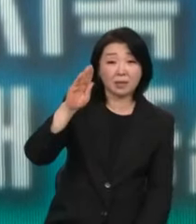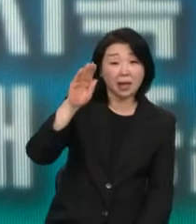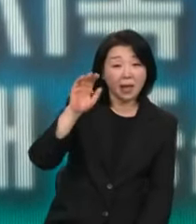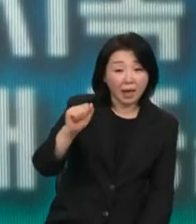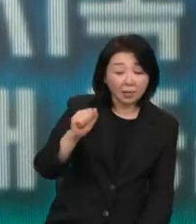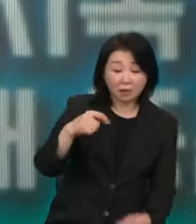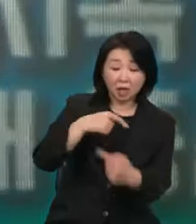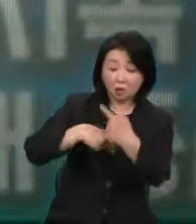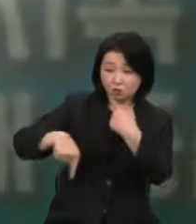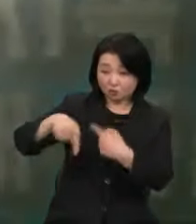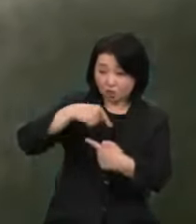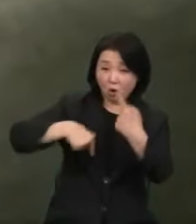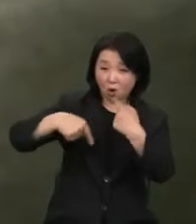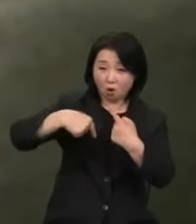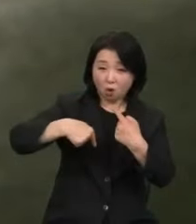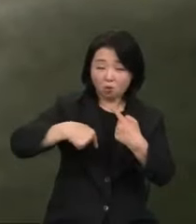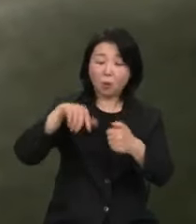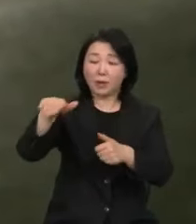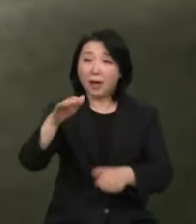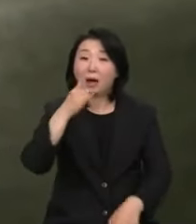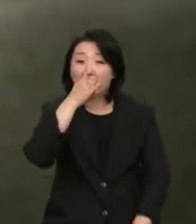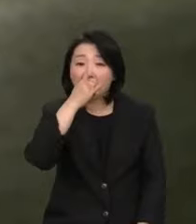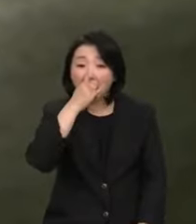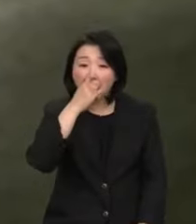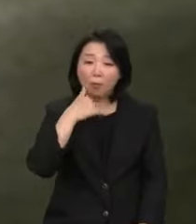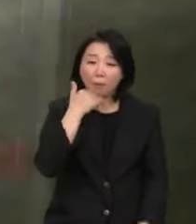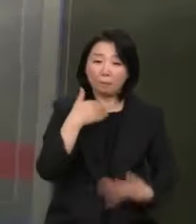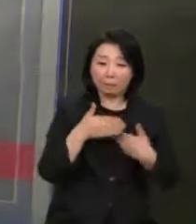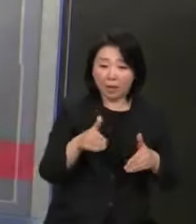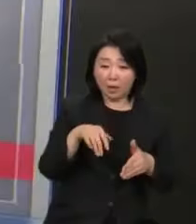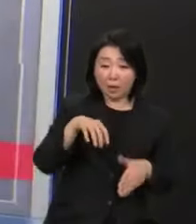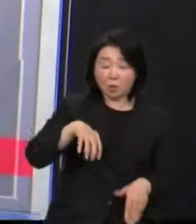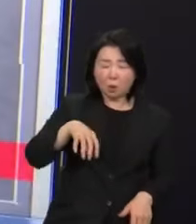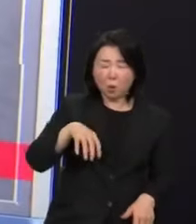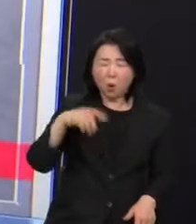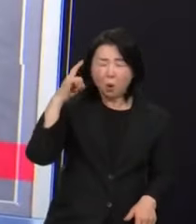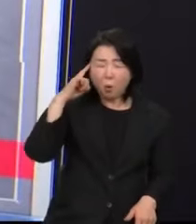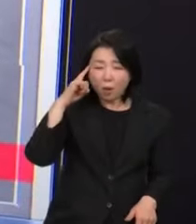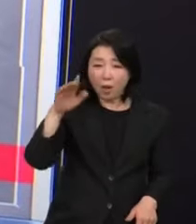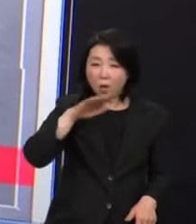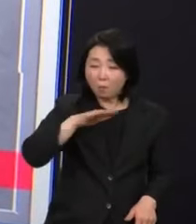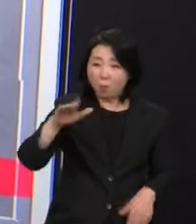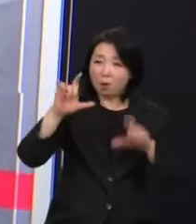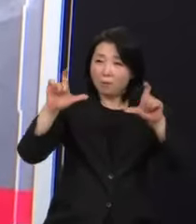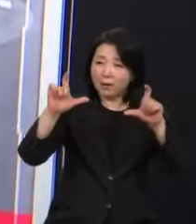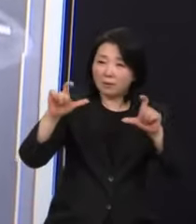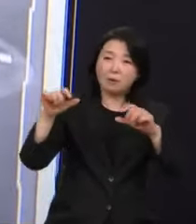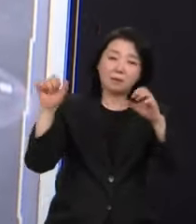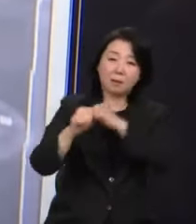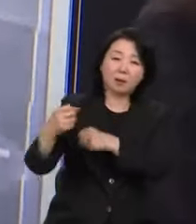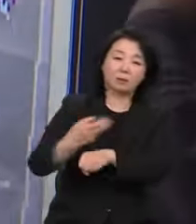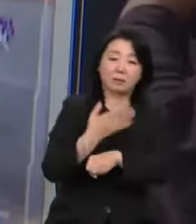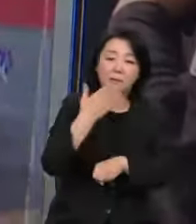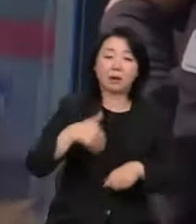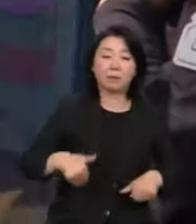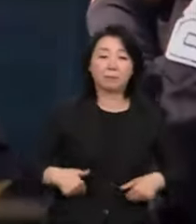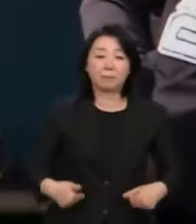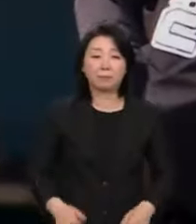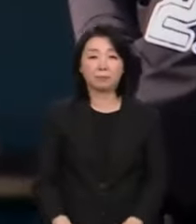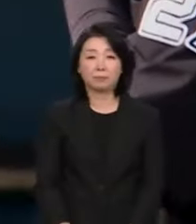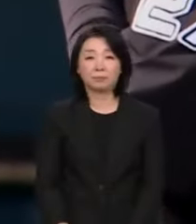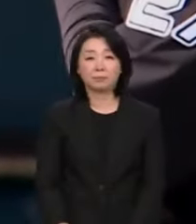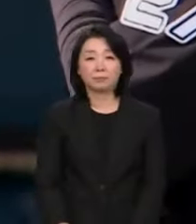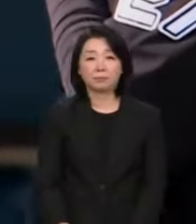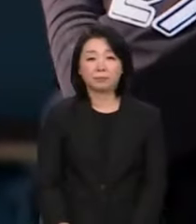운영 요원이 나설 수 있게 하고 더그아웃에서도 볼 판정을 곧바로 전달받게 하겠다고 밝혔습니다. JTBC